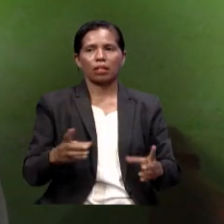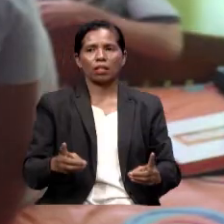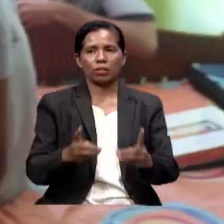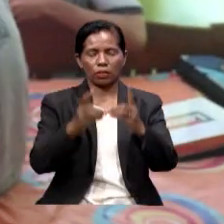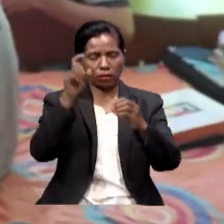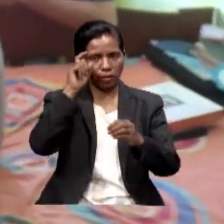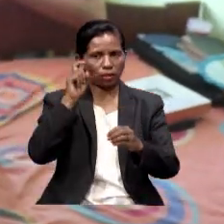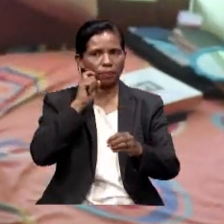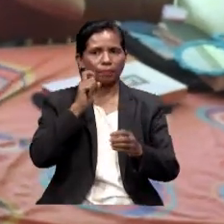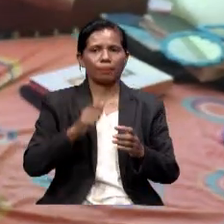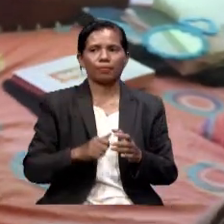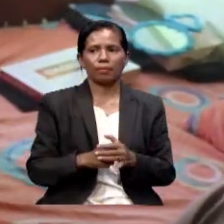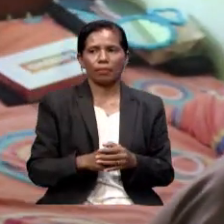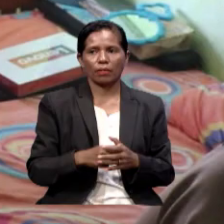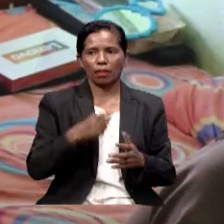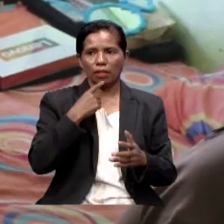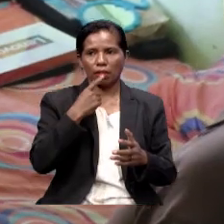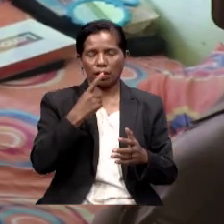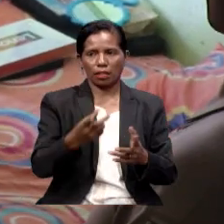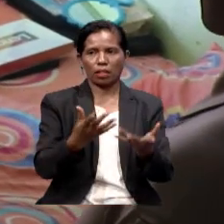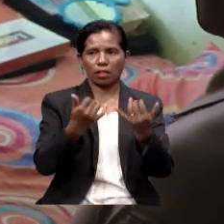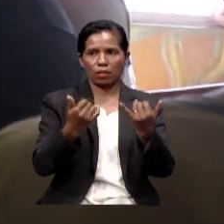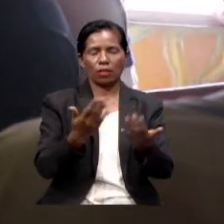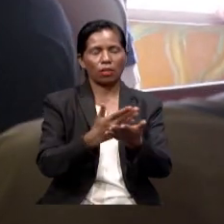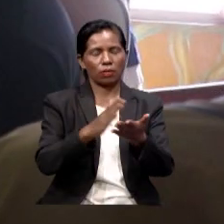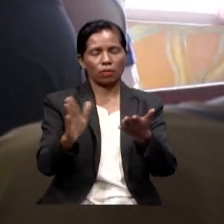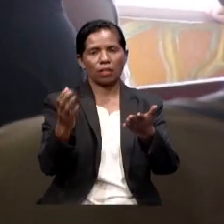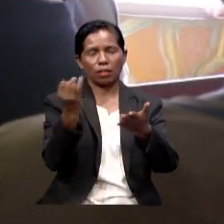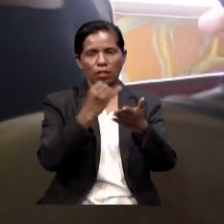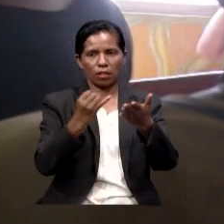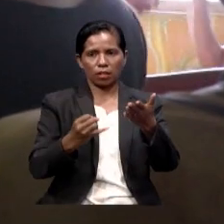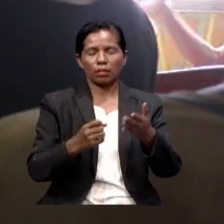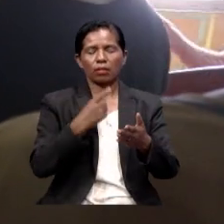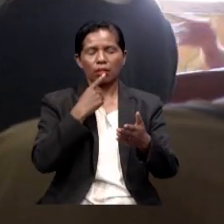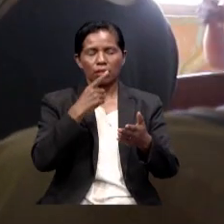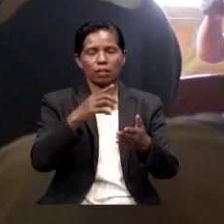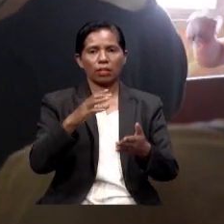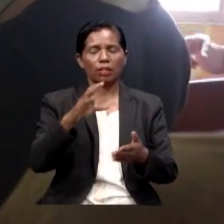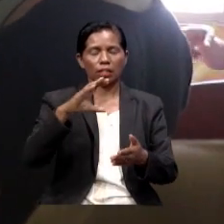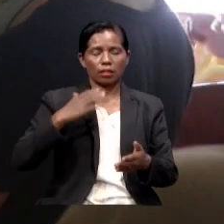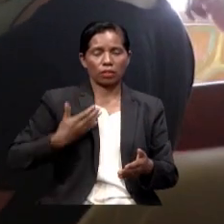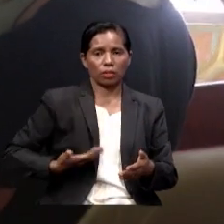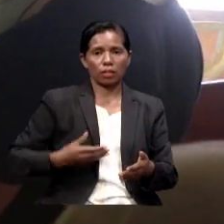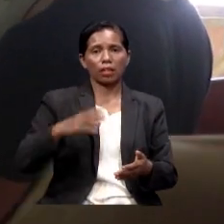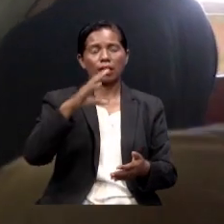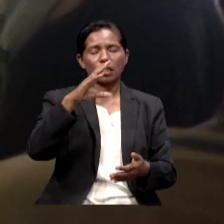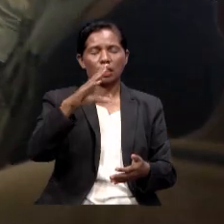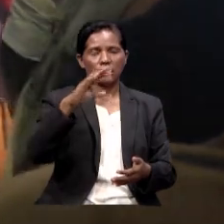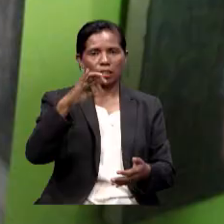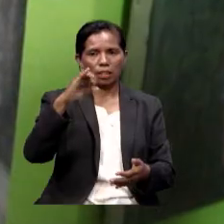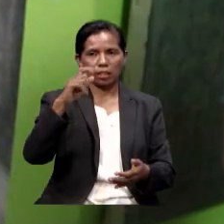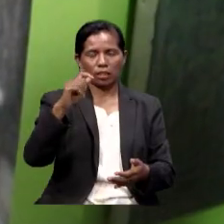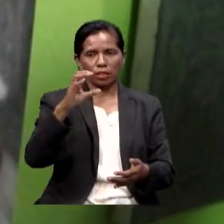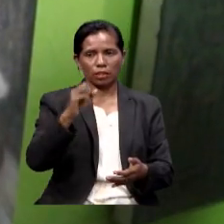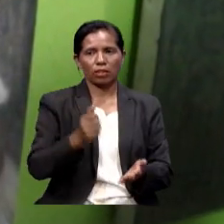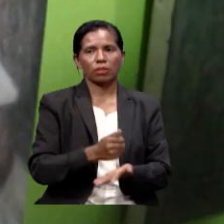na. Jacinto Batista hatutan, além de sosa pintura, mana Kristi Swart Guzmão apoia nia bahalo exposição